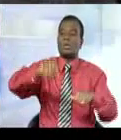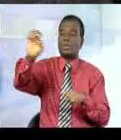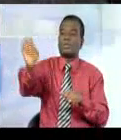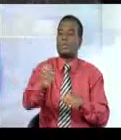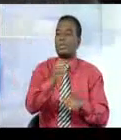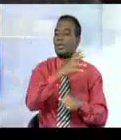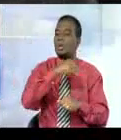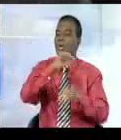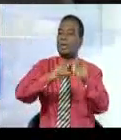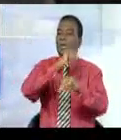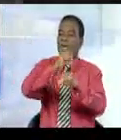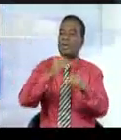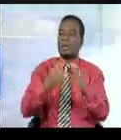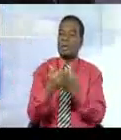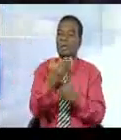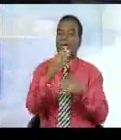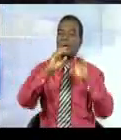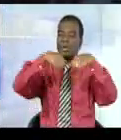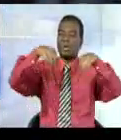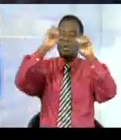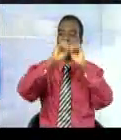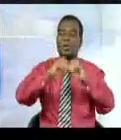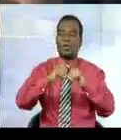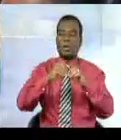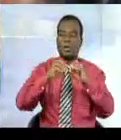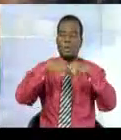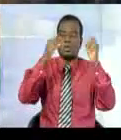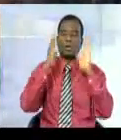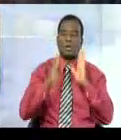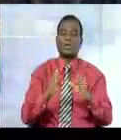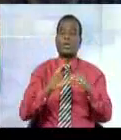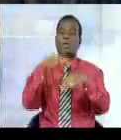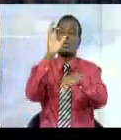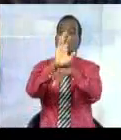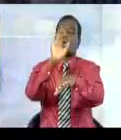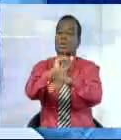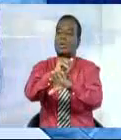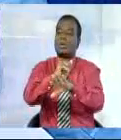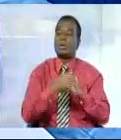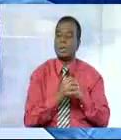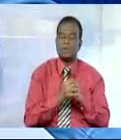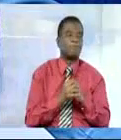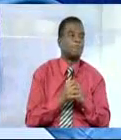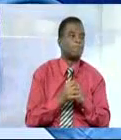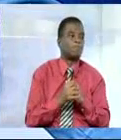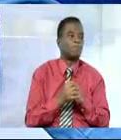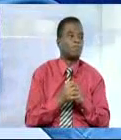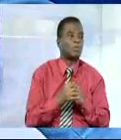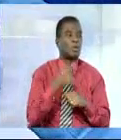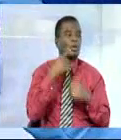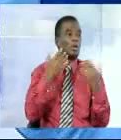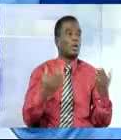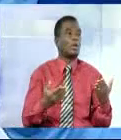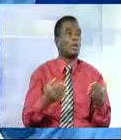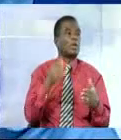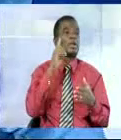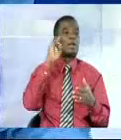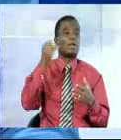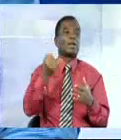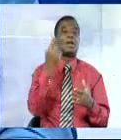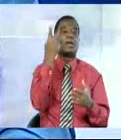capacités institué par l'Organisation des journalistes professionnels de Côte d'Ivoire. Il a été question il y a